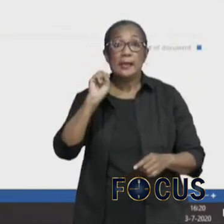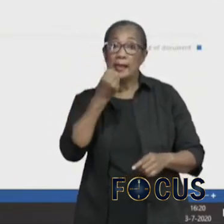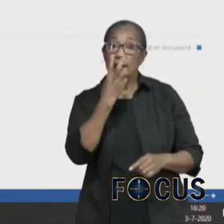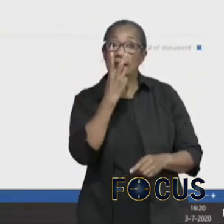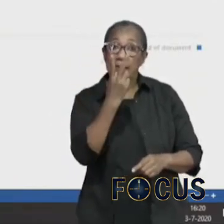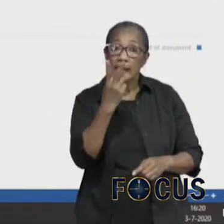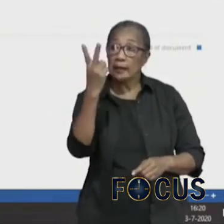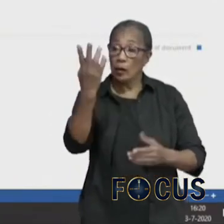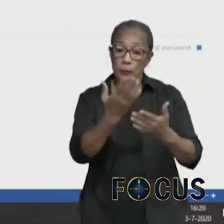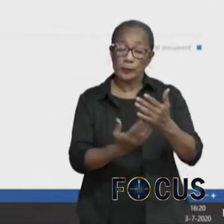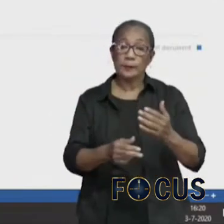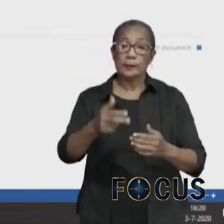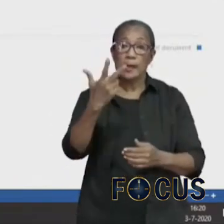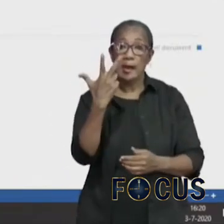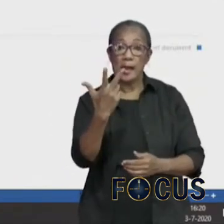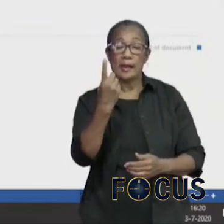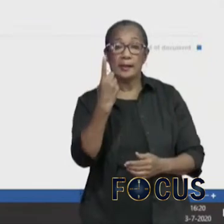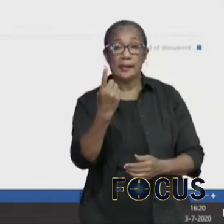is